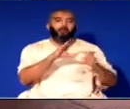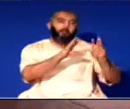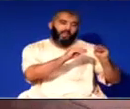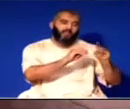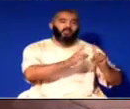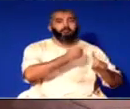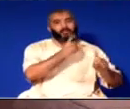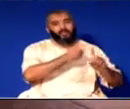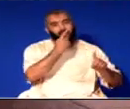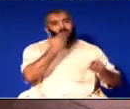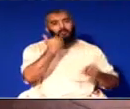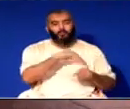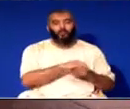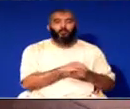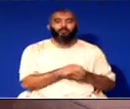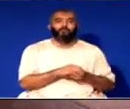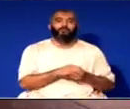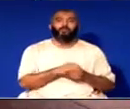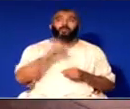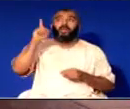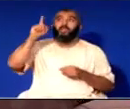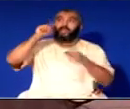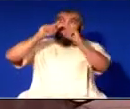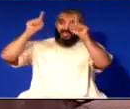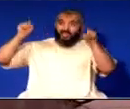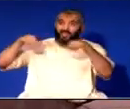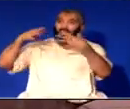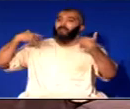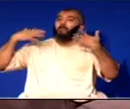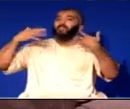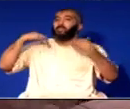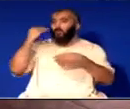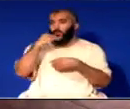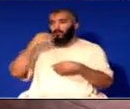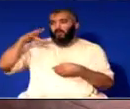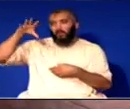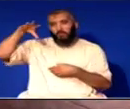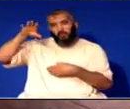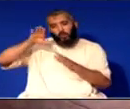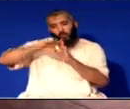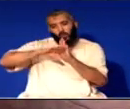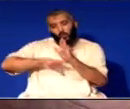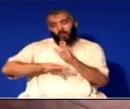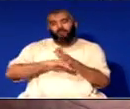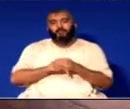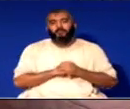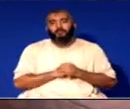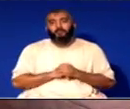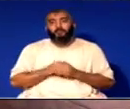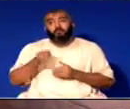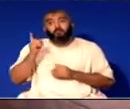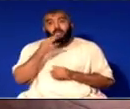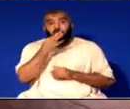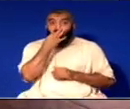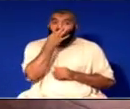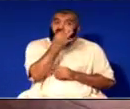مكان، خف لهم هذا المبرد، وحتى حتى حتى ما نضروش. أما قول سواء